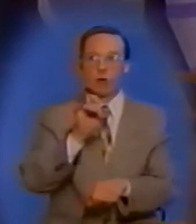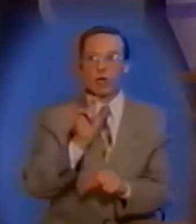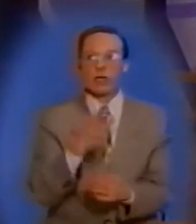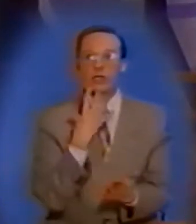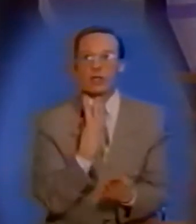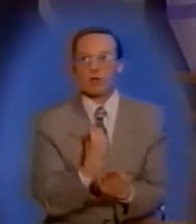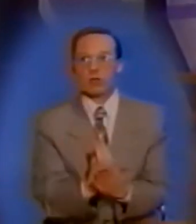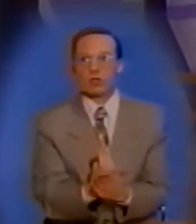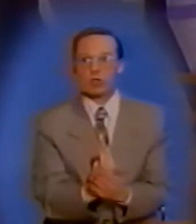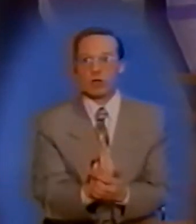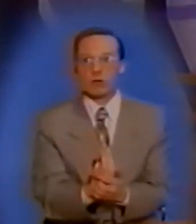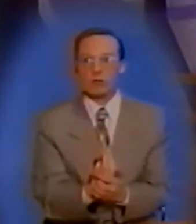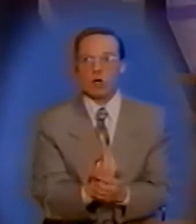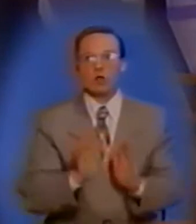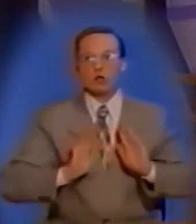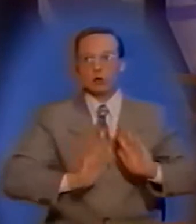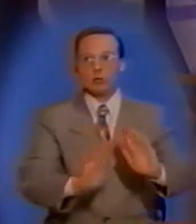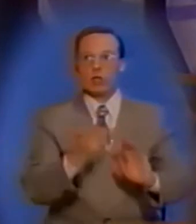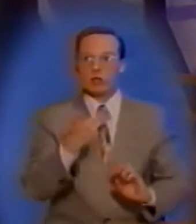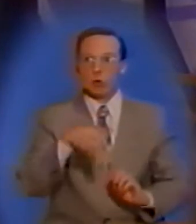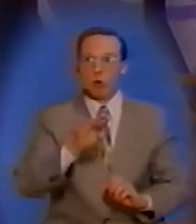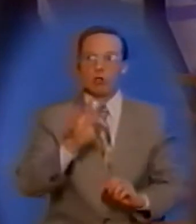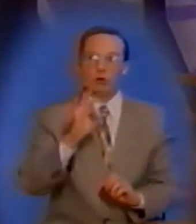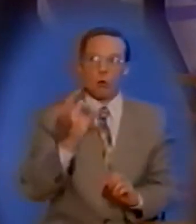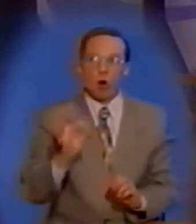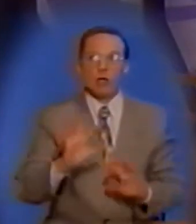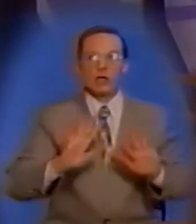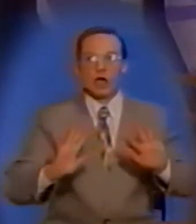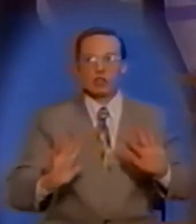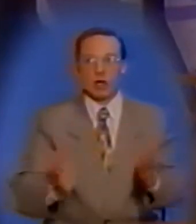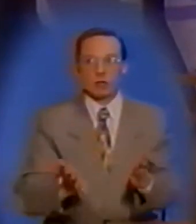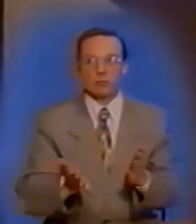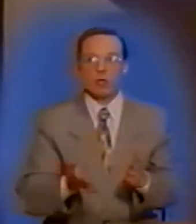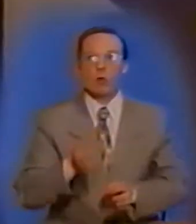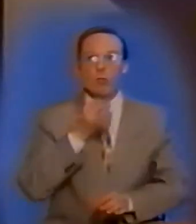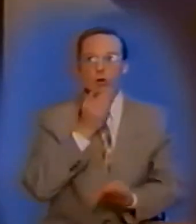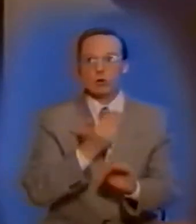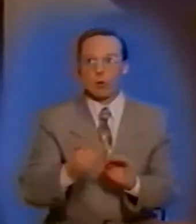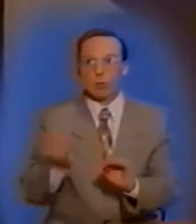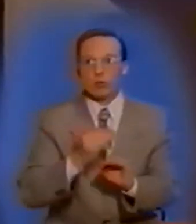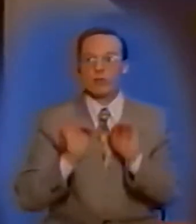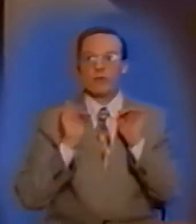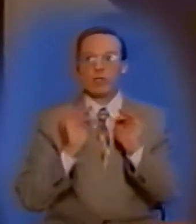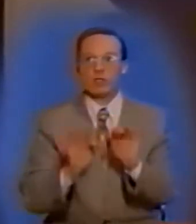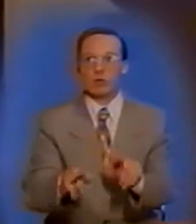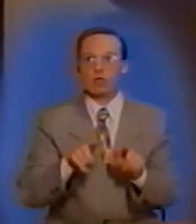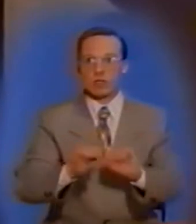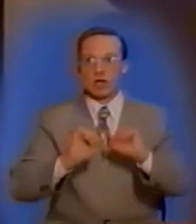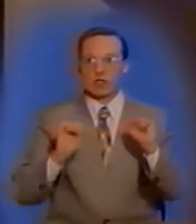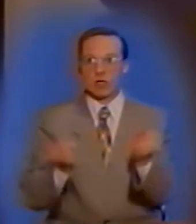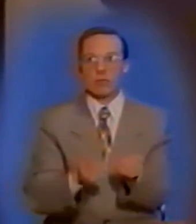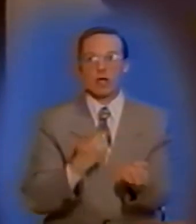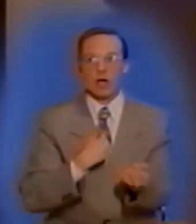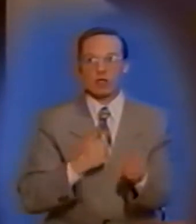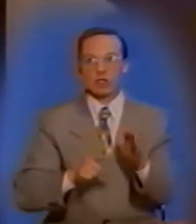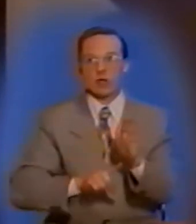savotiškai, stumtas nuo to, bet kažkaip tas, kaip truputį, tai vykdavo tas atšalimas, kažkaip aš